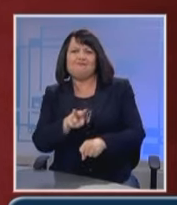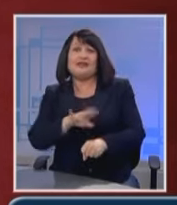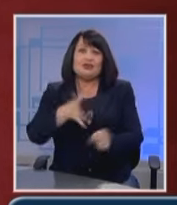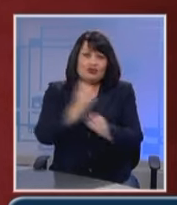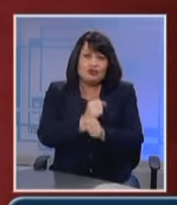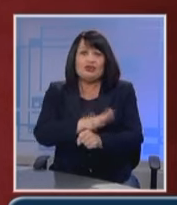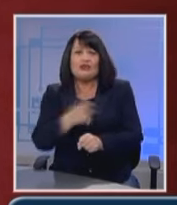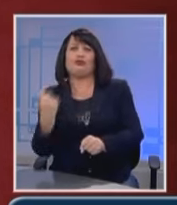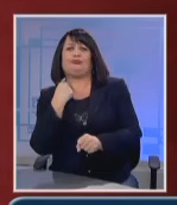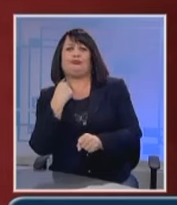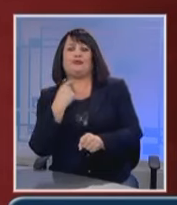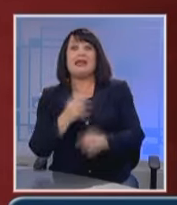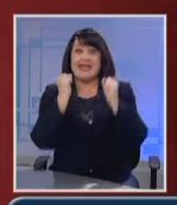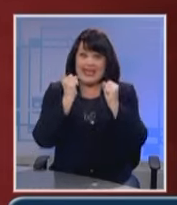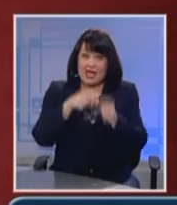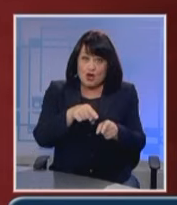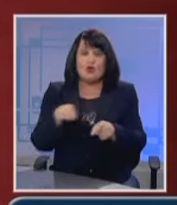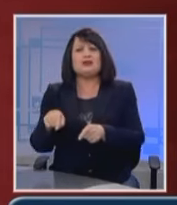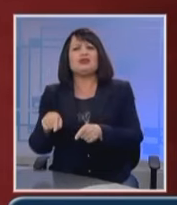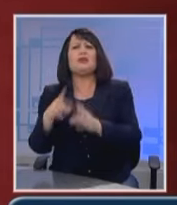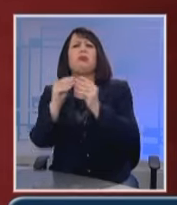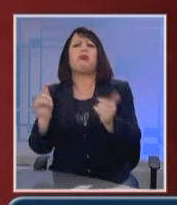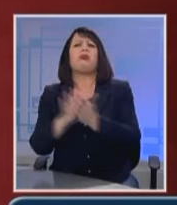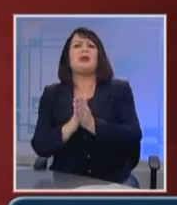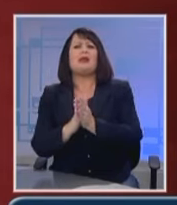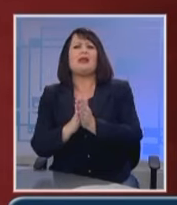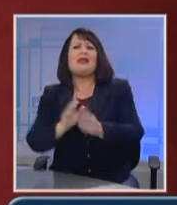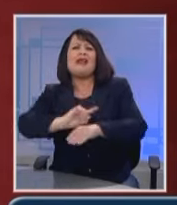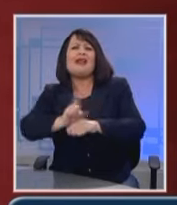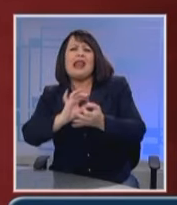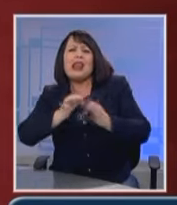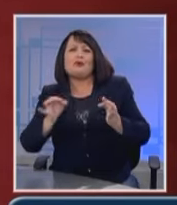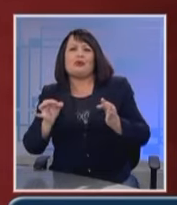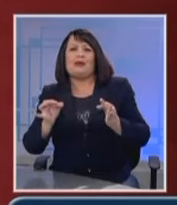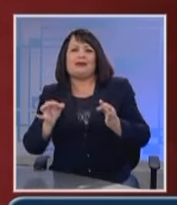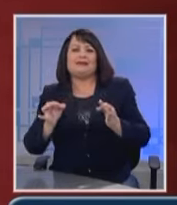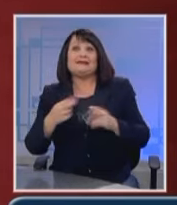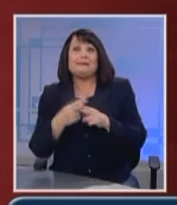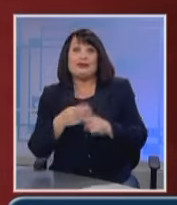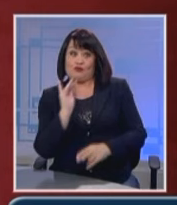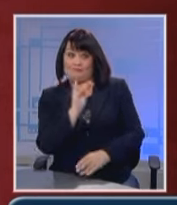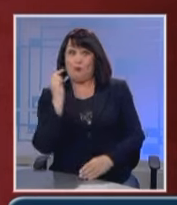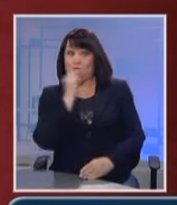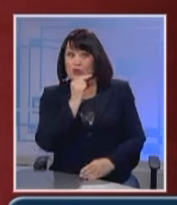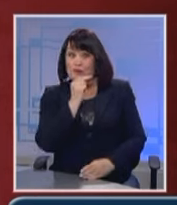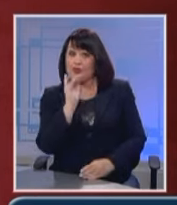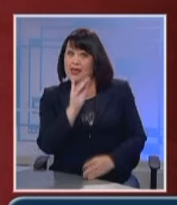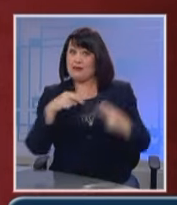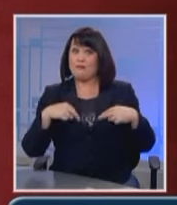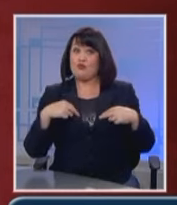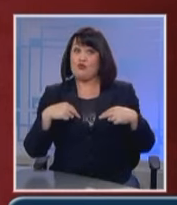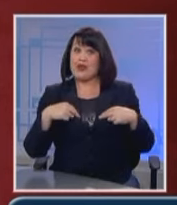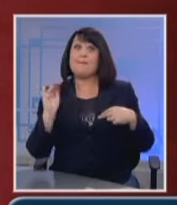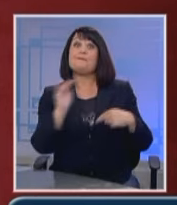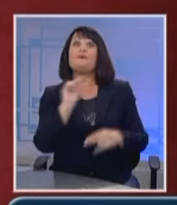να γίνει ένας αθλητής ήρωας από το να βρεθεί στην αφάνεια είναι θέμα λεπτομεριών. Κύριε Πρωθυπουργέ, κύριε Υπουργέ,